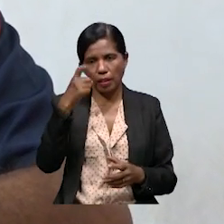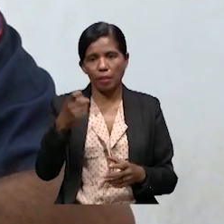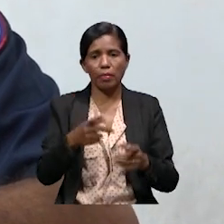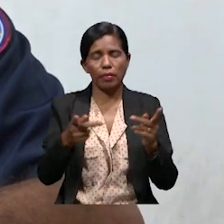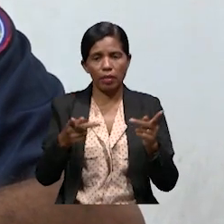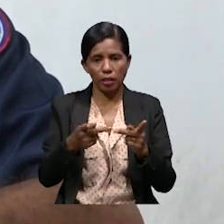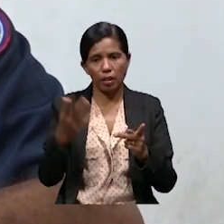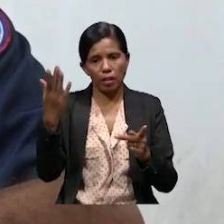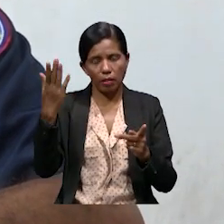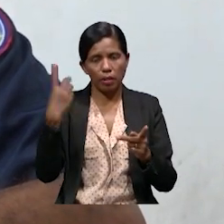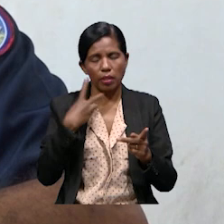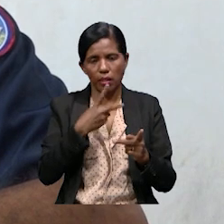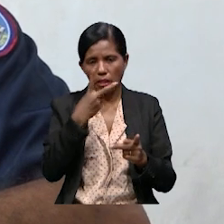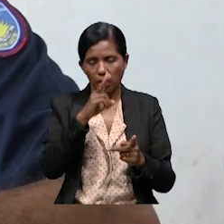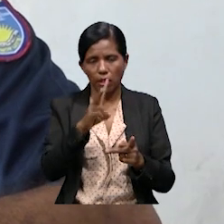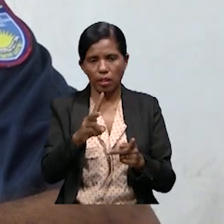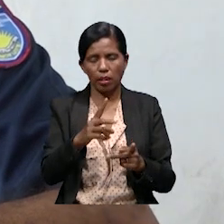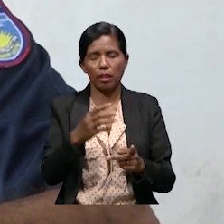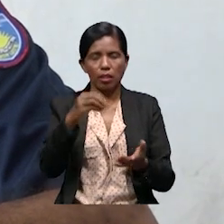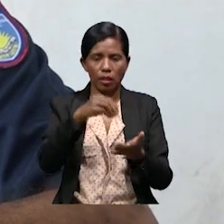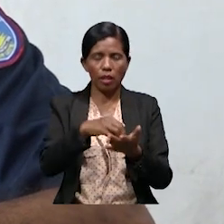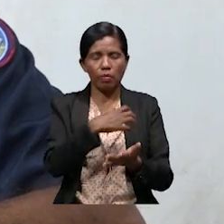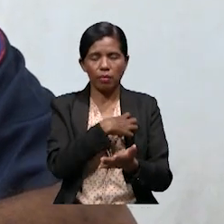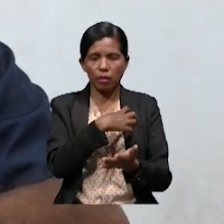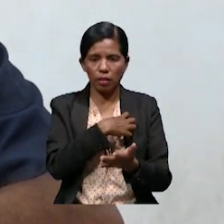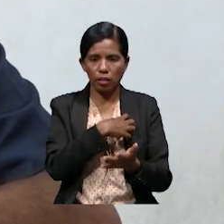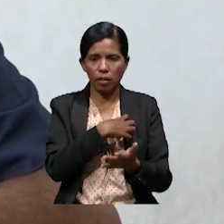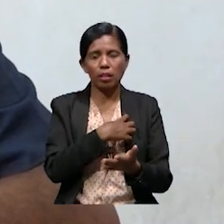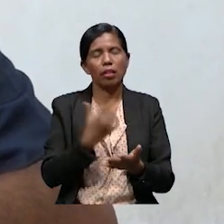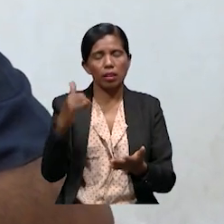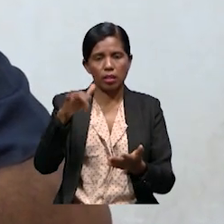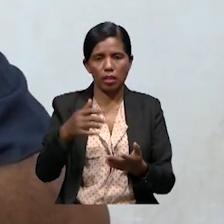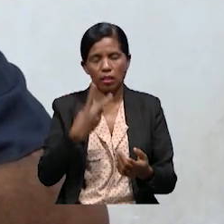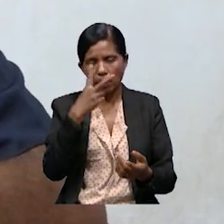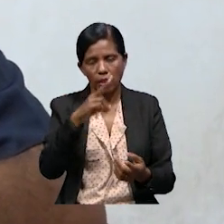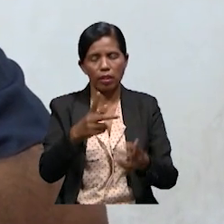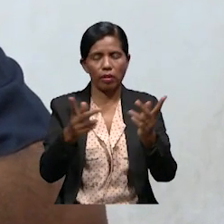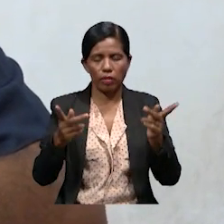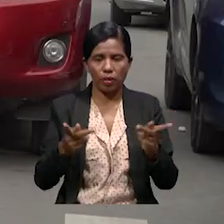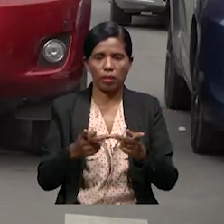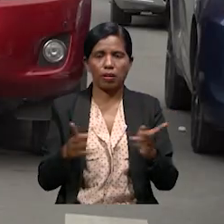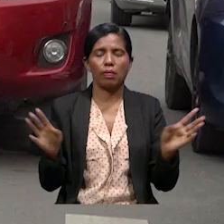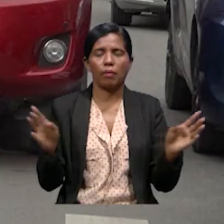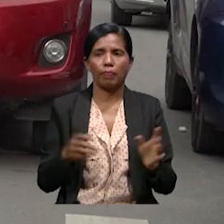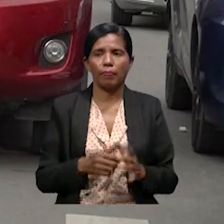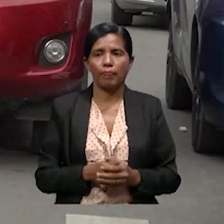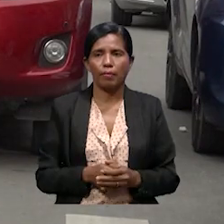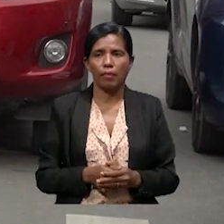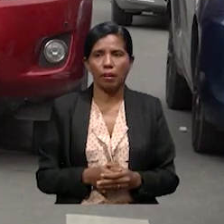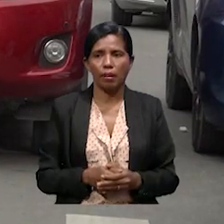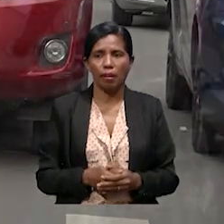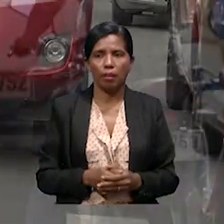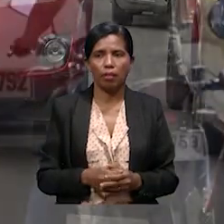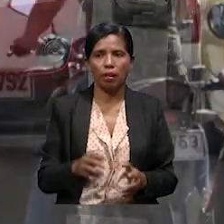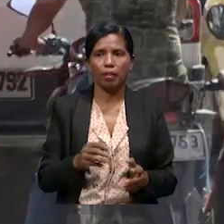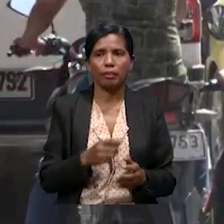identifika. Kita yang parte ekipa jaga sih sih orienta bah nela pada ini beli kontrol. Alende area Mandarin no